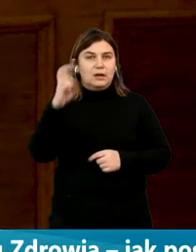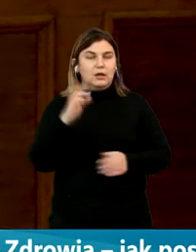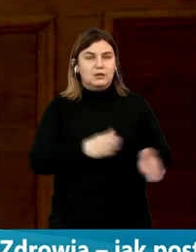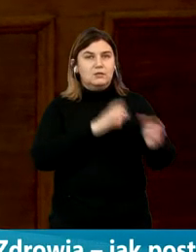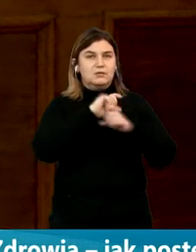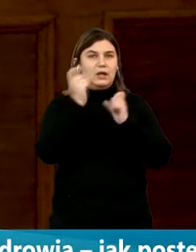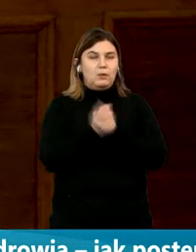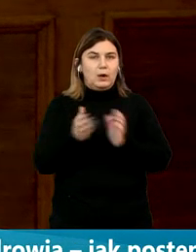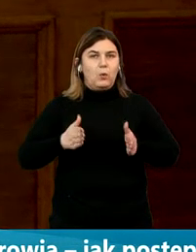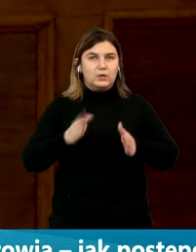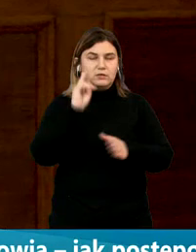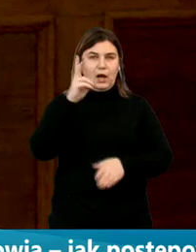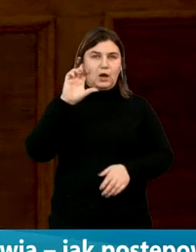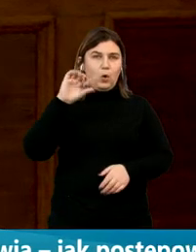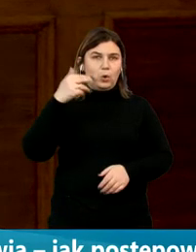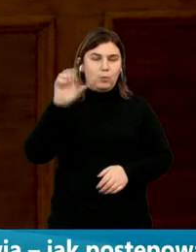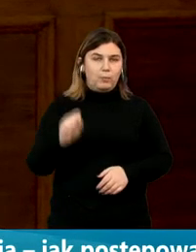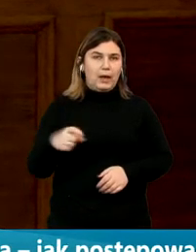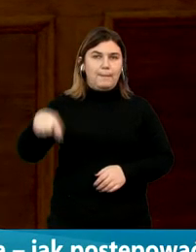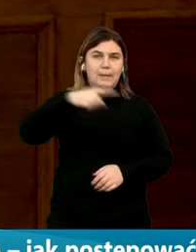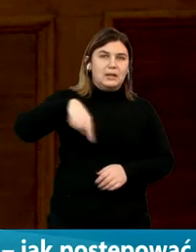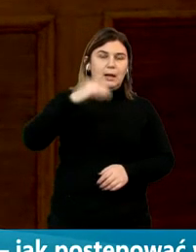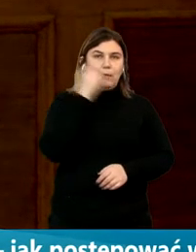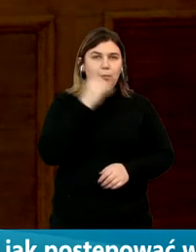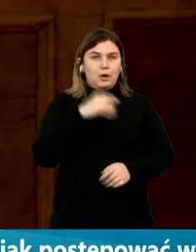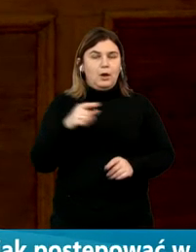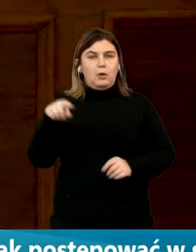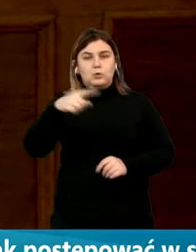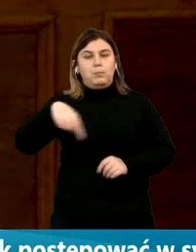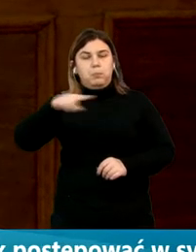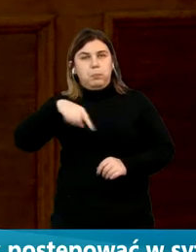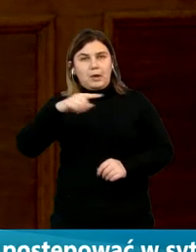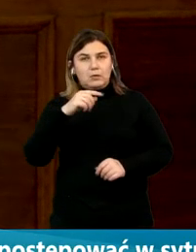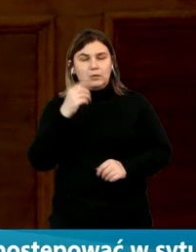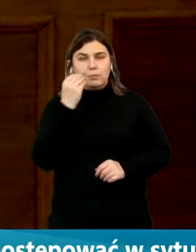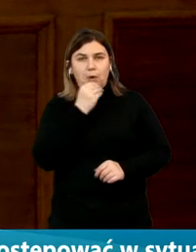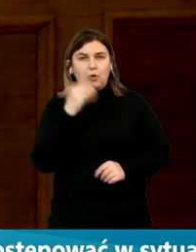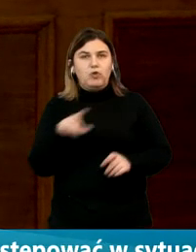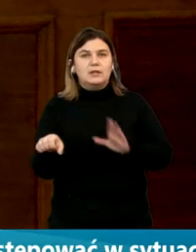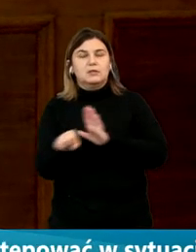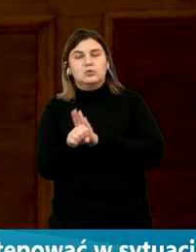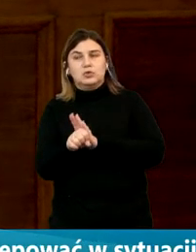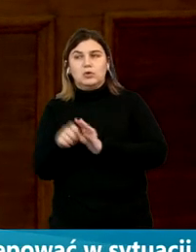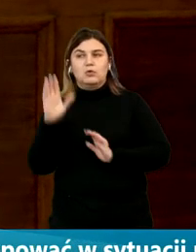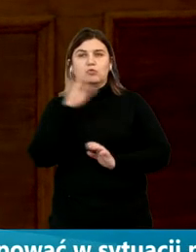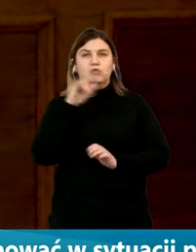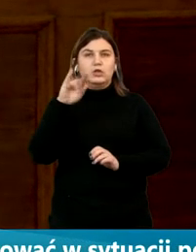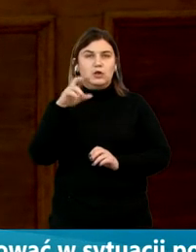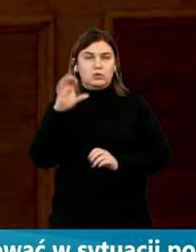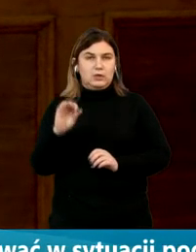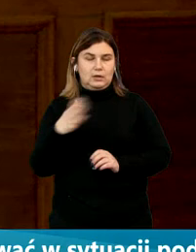ulicę Kolumba do Pętli Pomorzany i od Pętli Pomorzany do ronda Szerockiego, bo do tego momentu mamy tramwaje